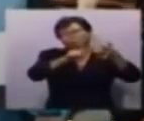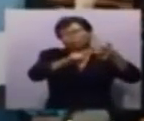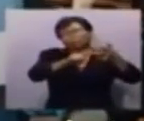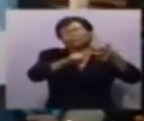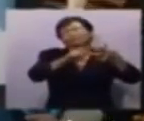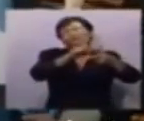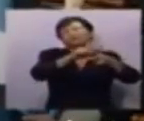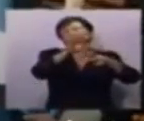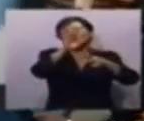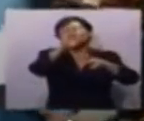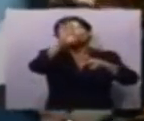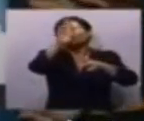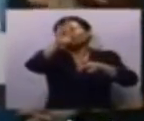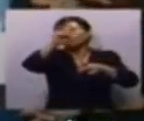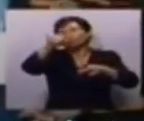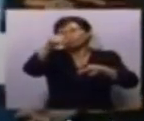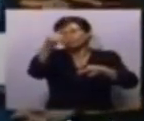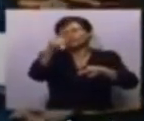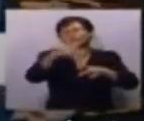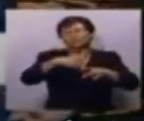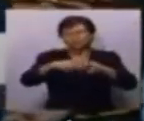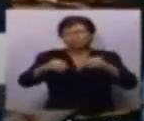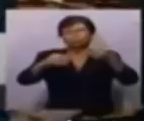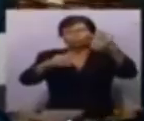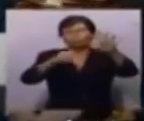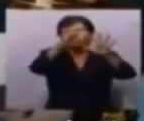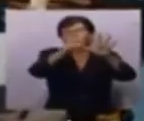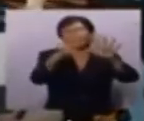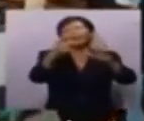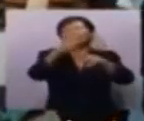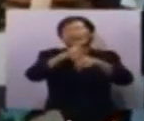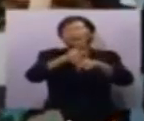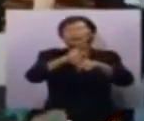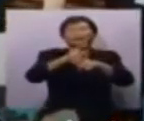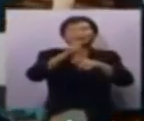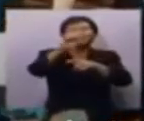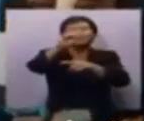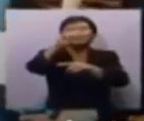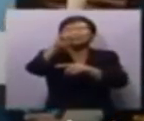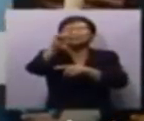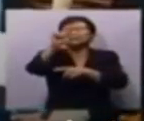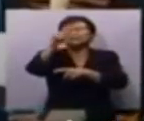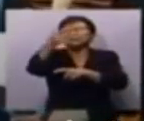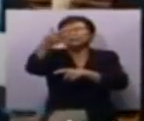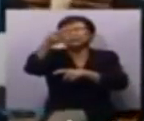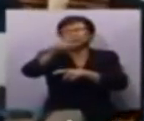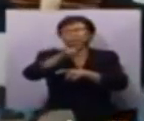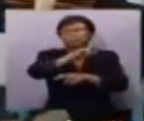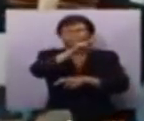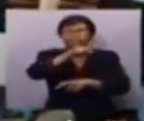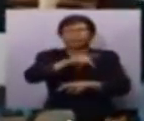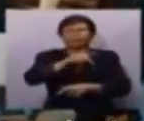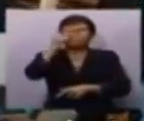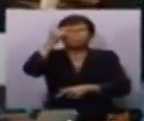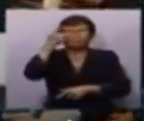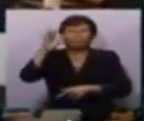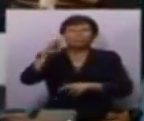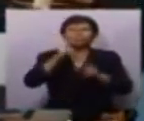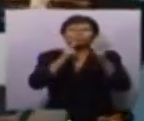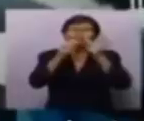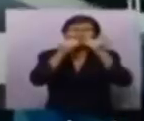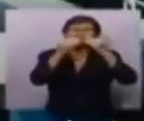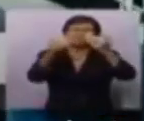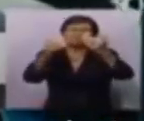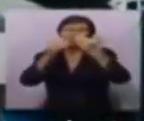kedua di Fuji, Jepun pada 15 Mac. Sementara itu, dalam laman Instagram milik Ratu Terjun Negara, Panda Lela mengucapkan